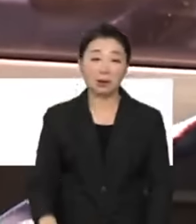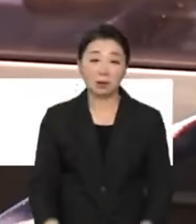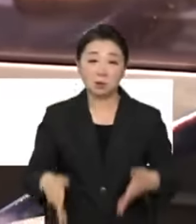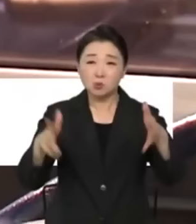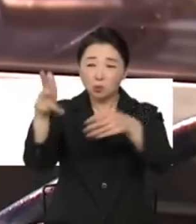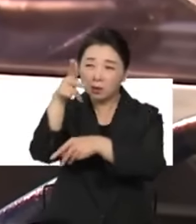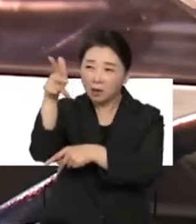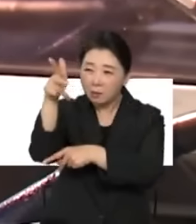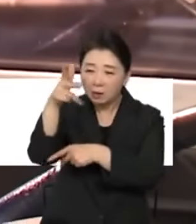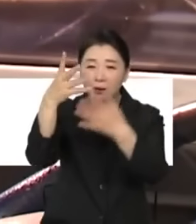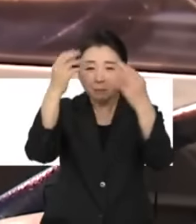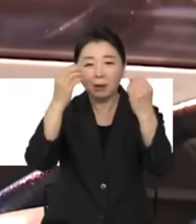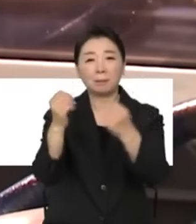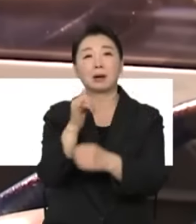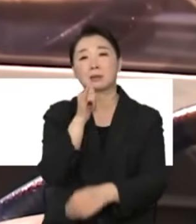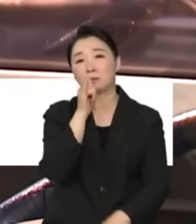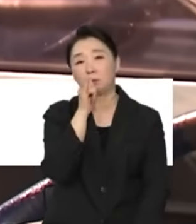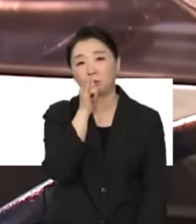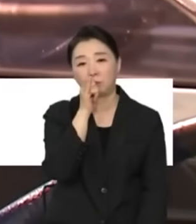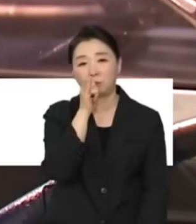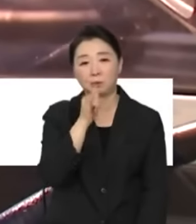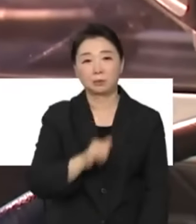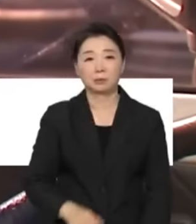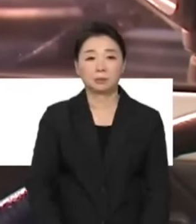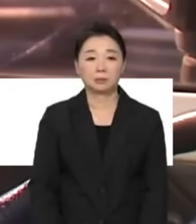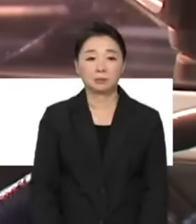다 뭐 설치가 돼 있어가지고